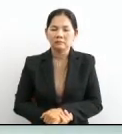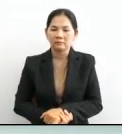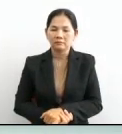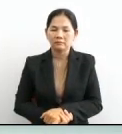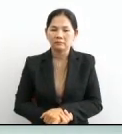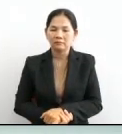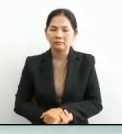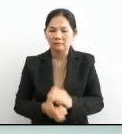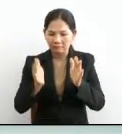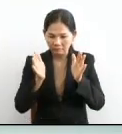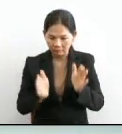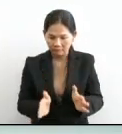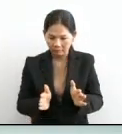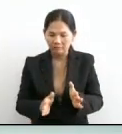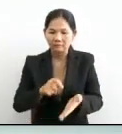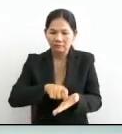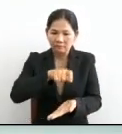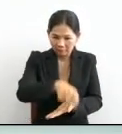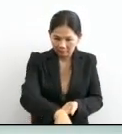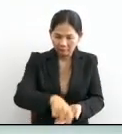rò bò cạ sẽ có